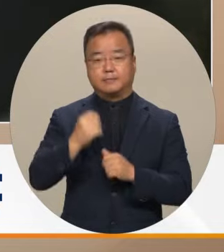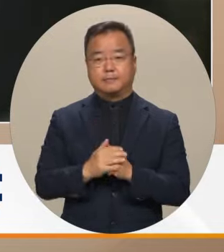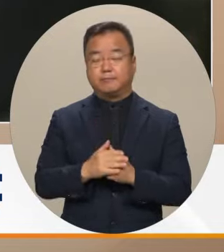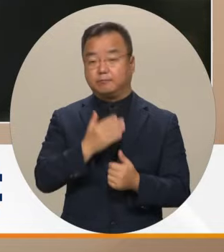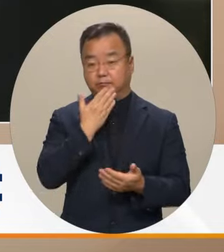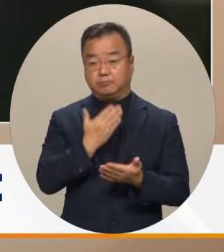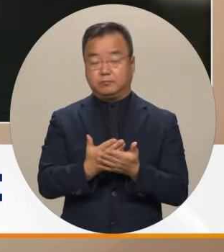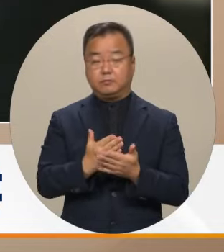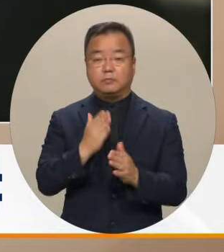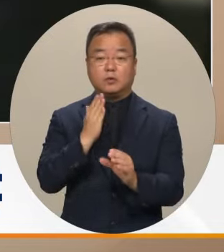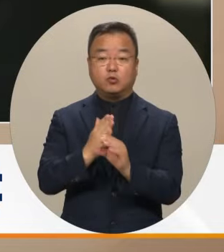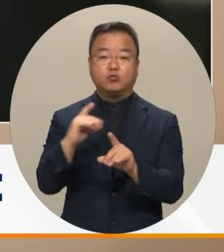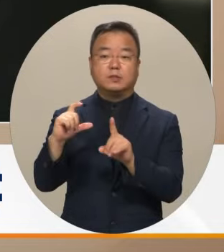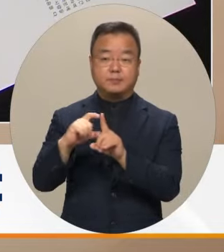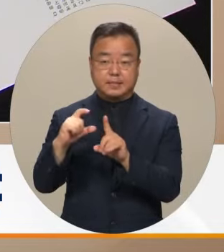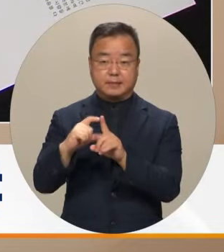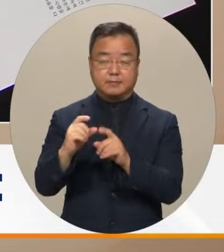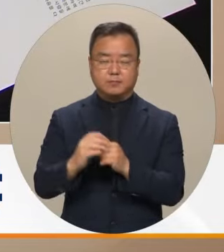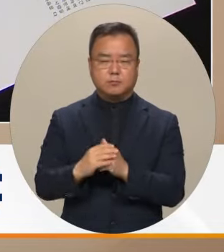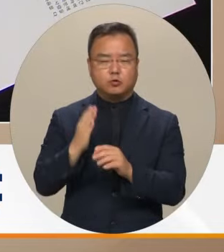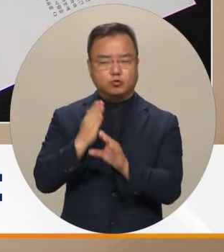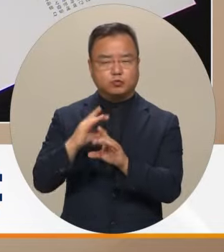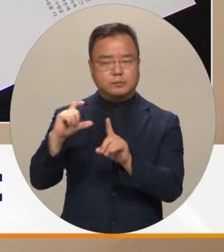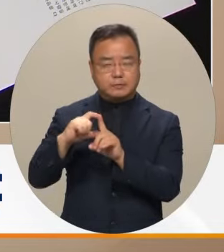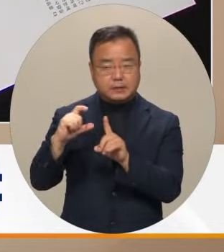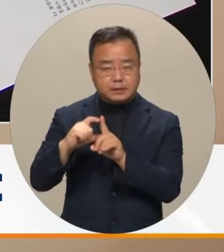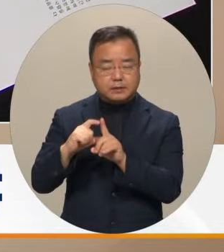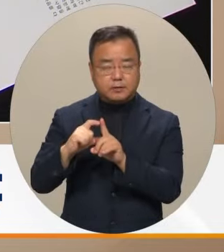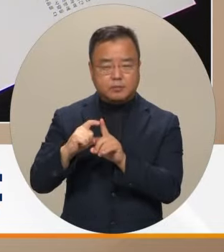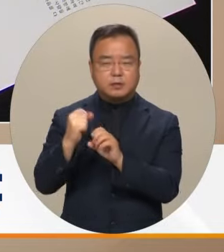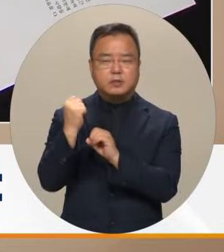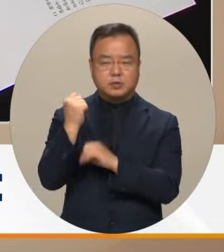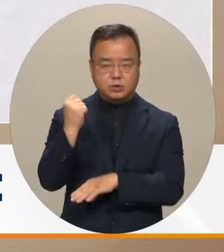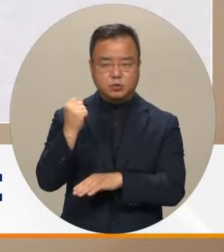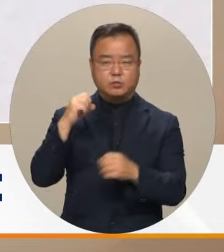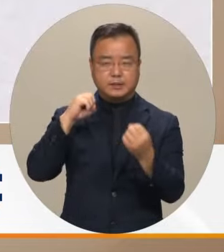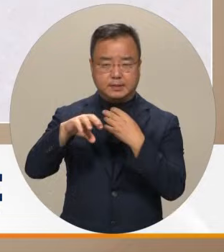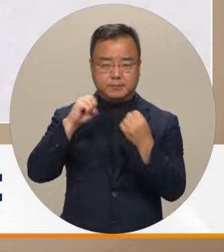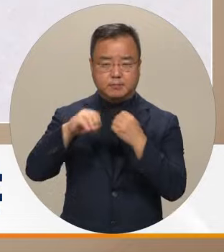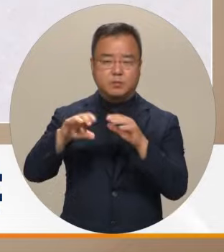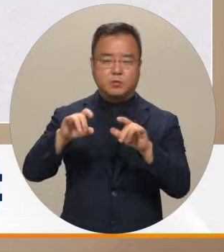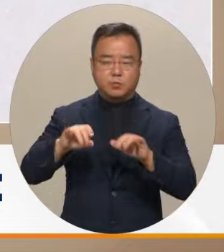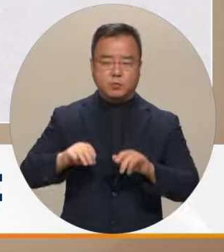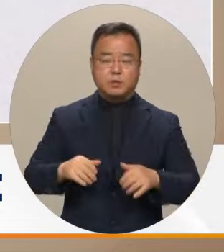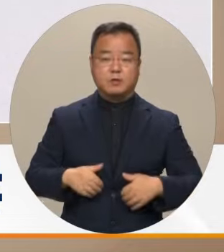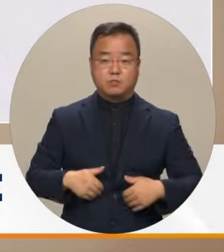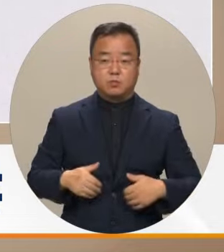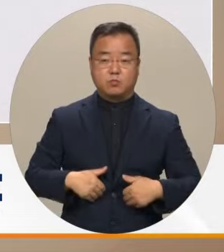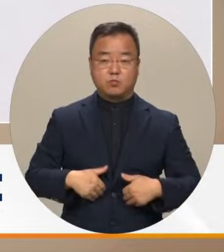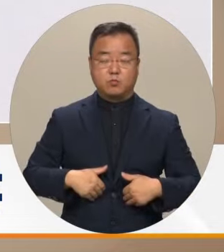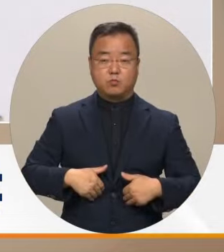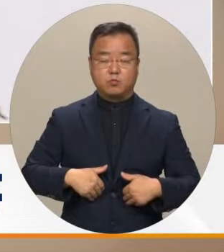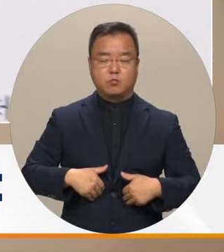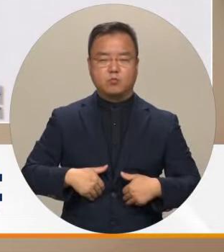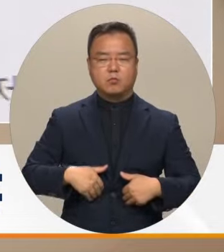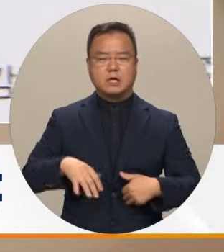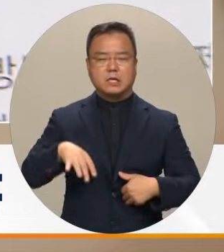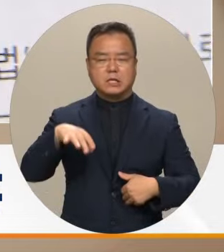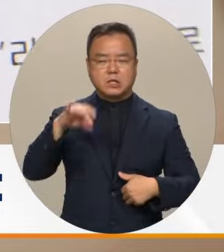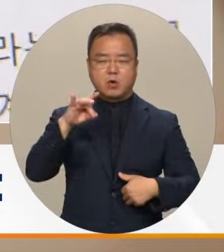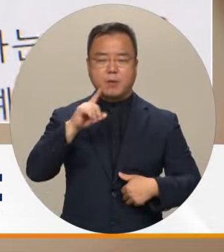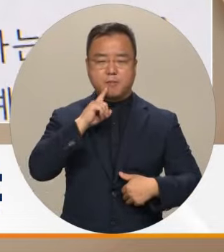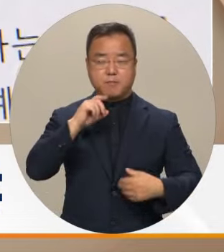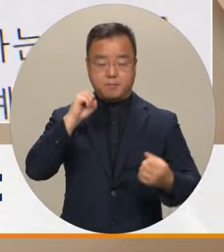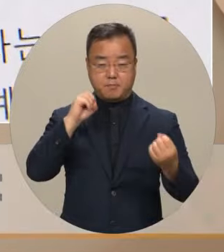건 핵심 키워드입니다 핵심 키워드를 중심으로해서 답변을 구성하는 것이 중요하고 또 하나는 두 간식으로 일목